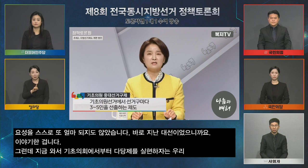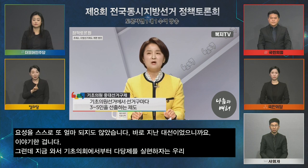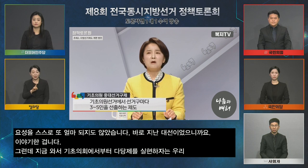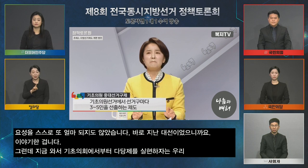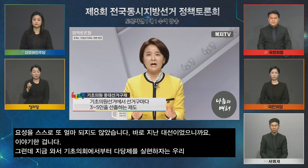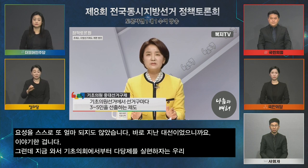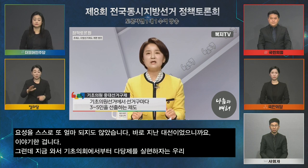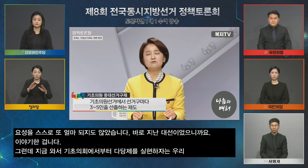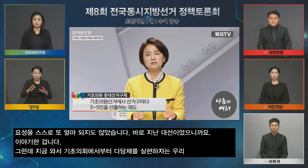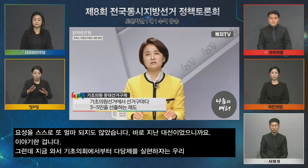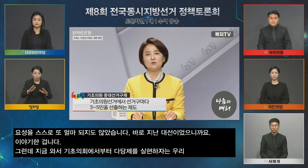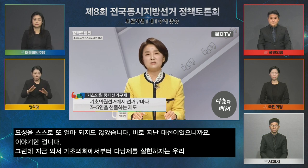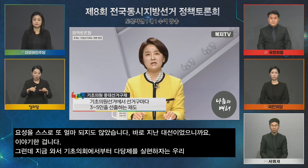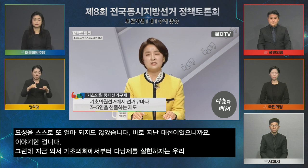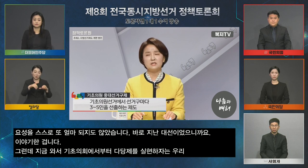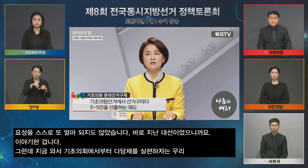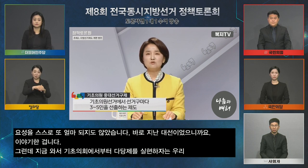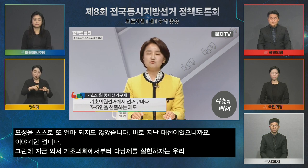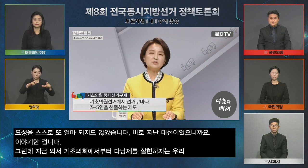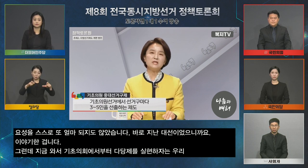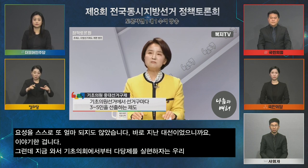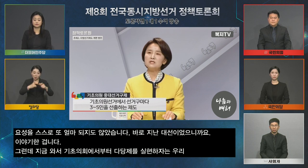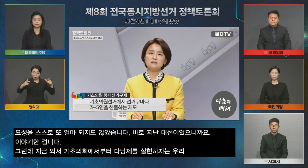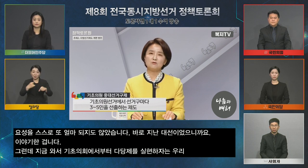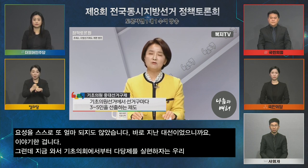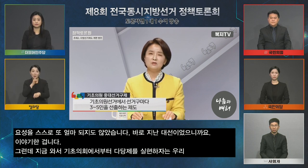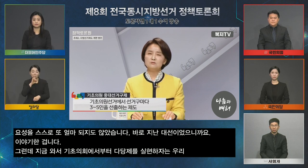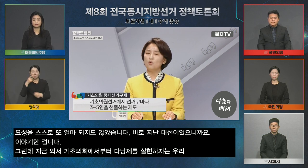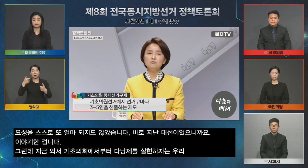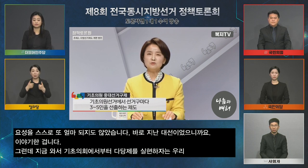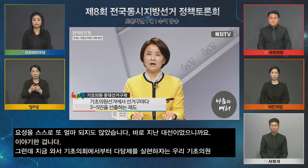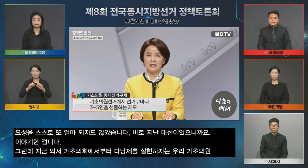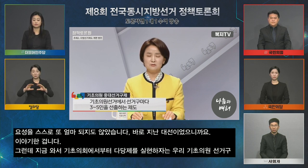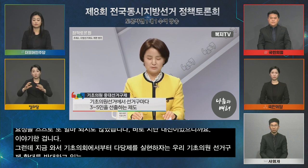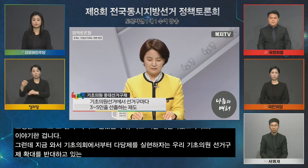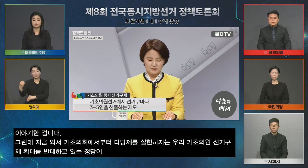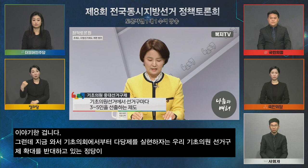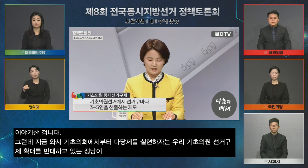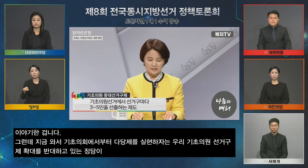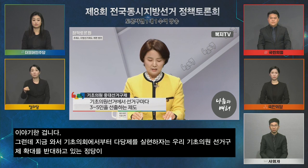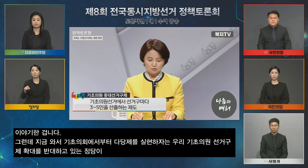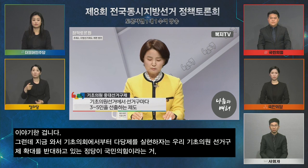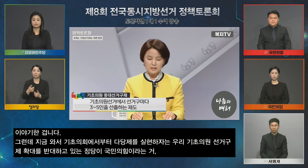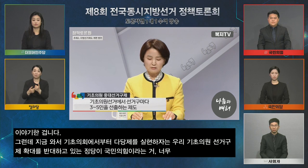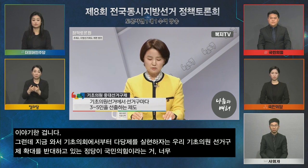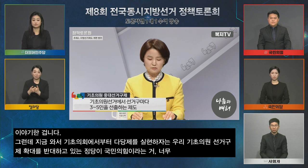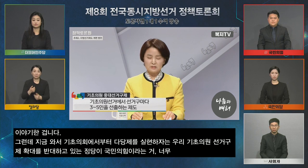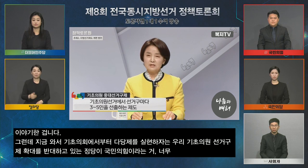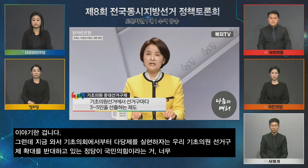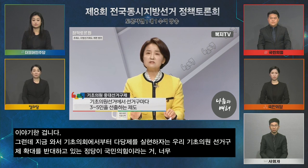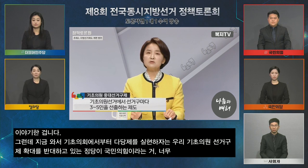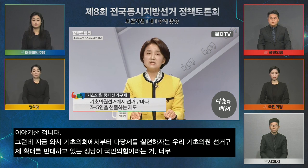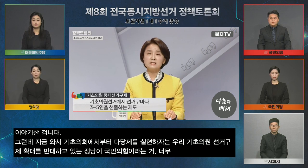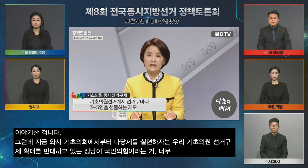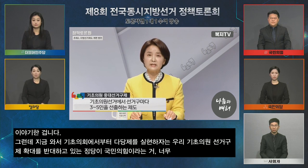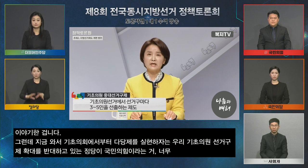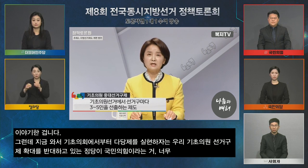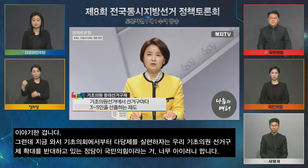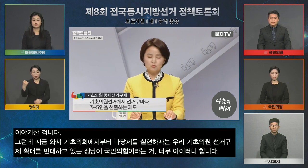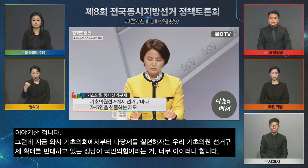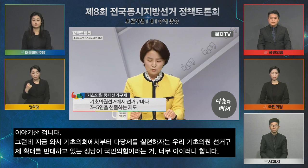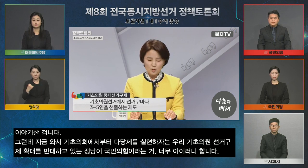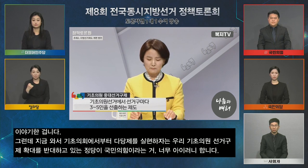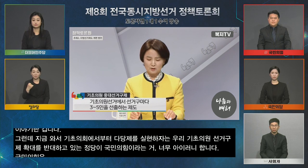확대를 반대하고 있는 정당이 국민의힘이라는 거 너무 아이러니합니다. 국민의힘은 대선 기간